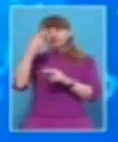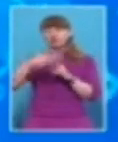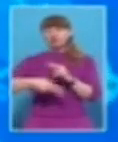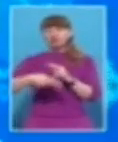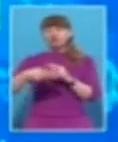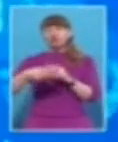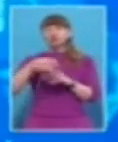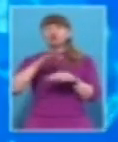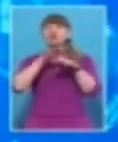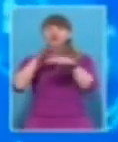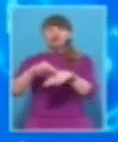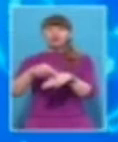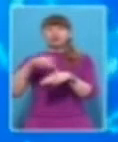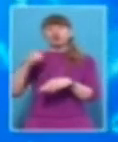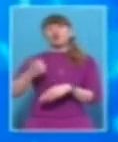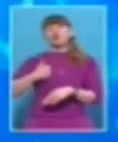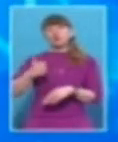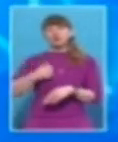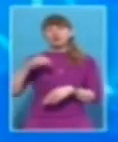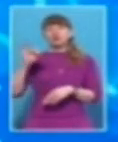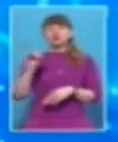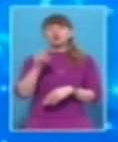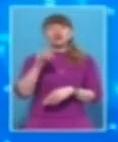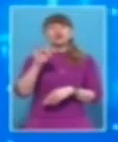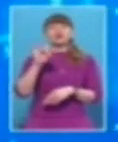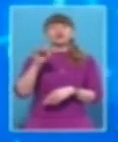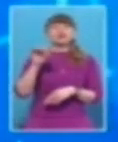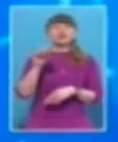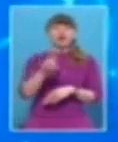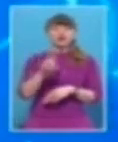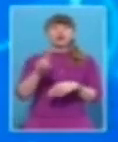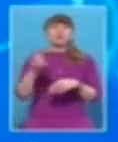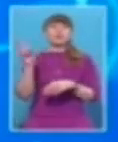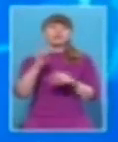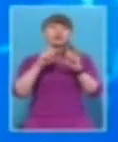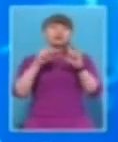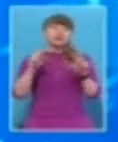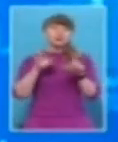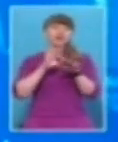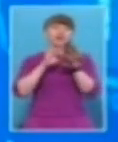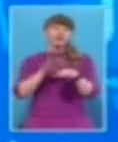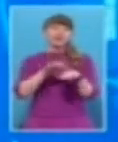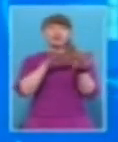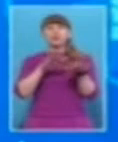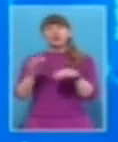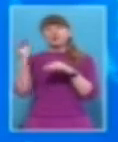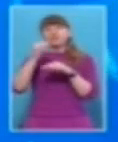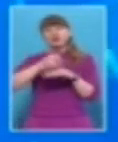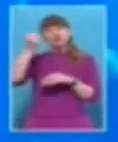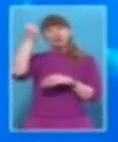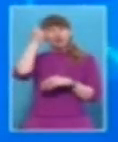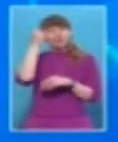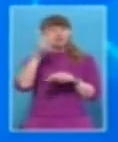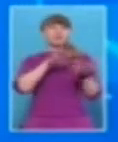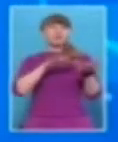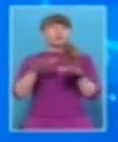из Афганистана. В преддверии этой годовщины в библиотеке имени Льва Толстого состоялся вечер памяти тех, кто воевал за мирное небо.